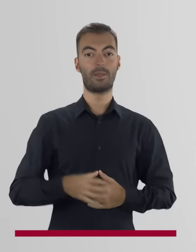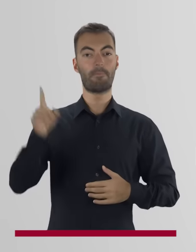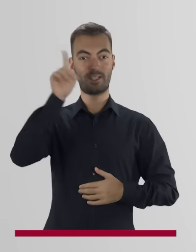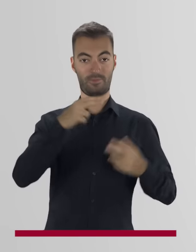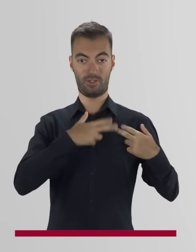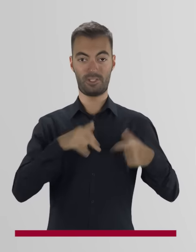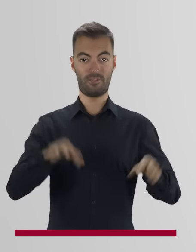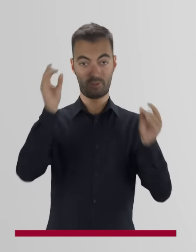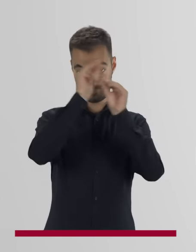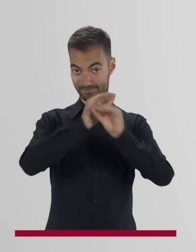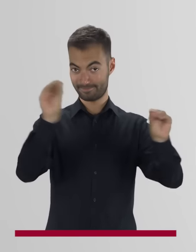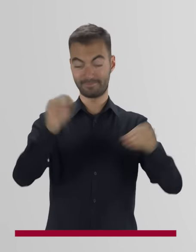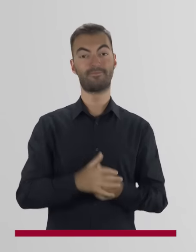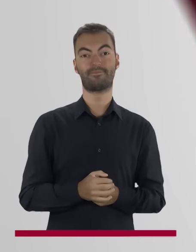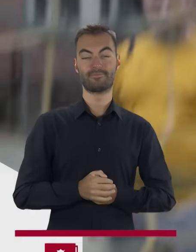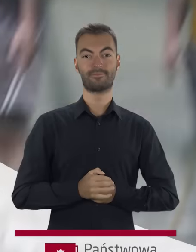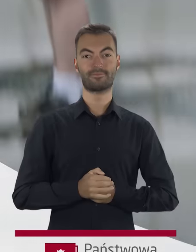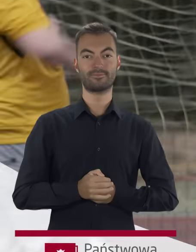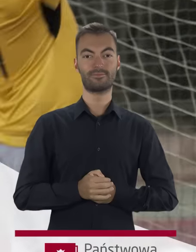komunikat Państwowej Komisji Wyborczej.